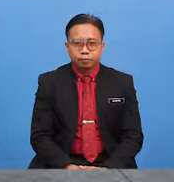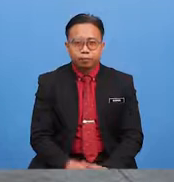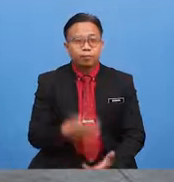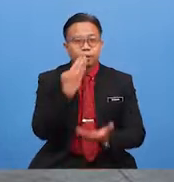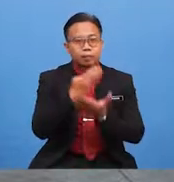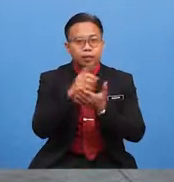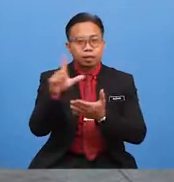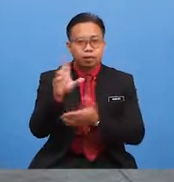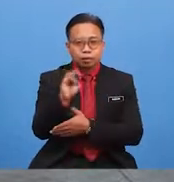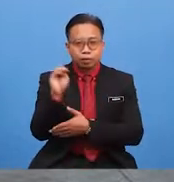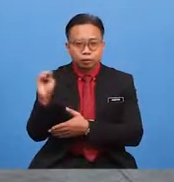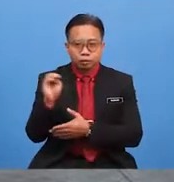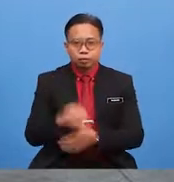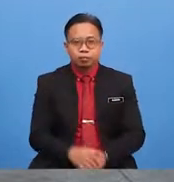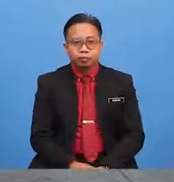Baiklah murid-murid.